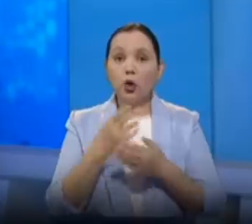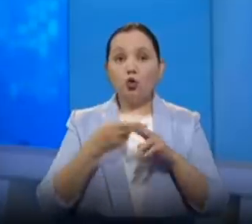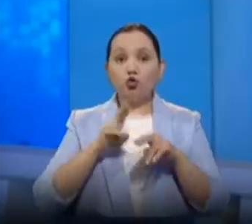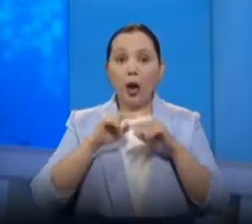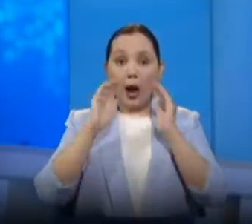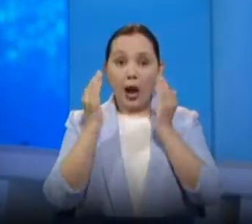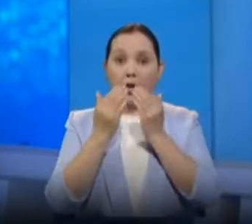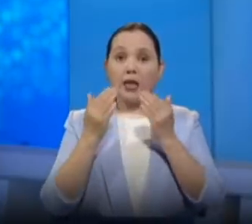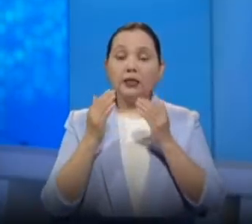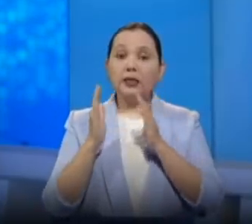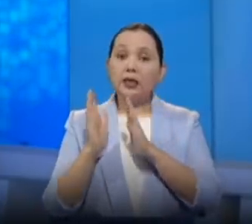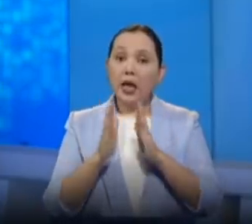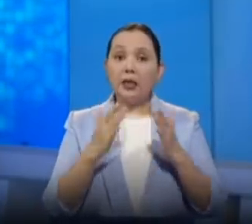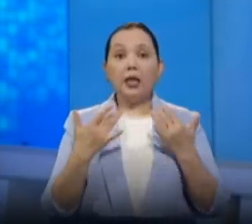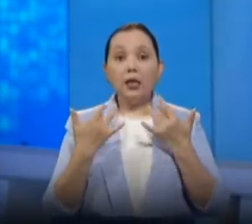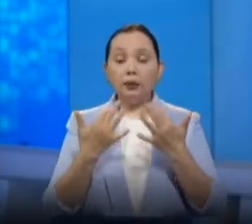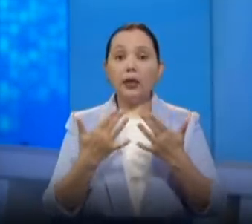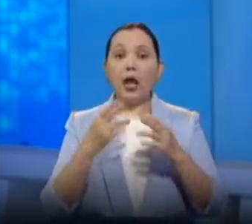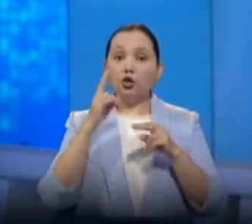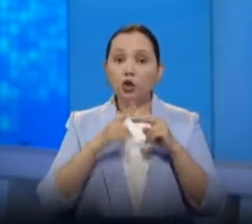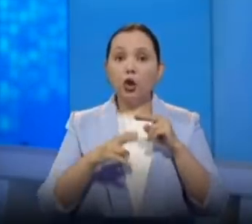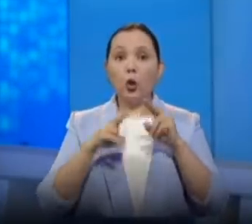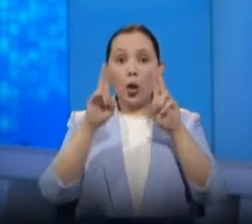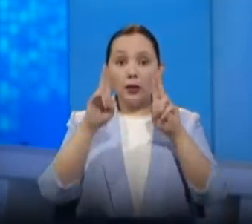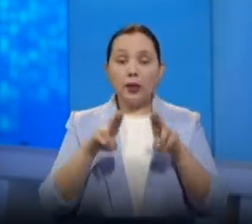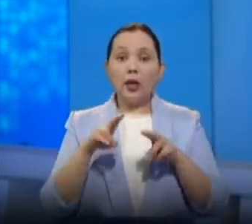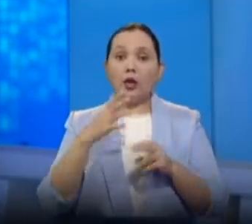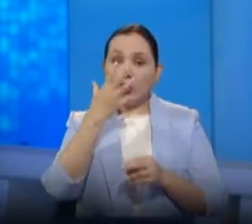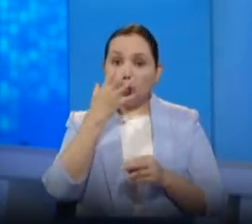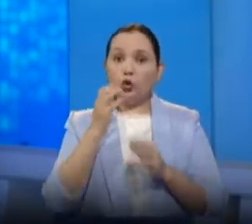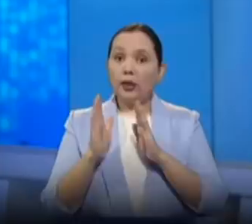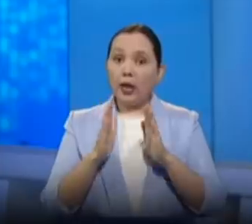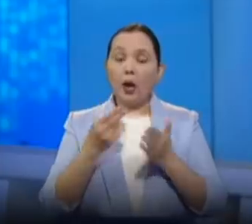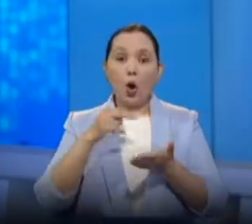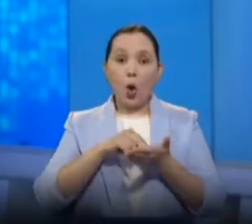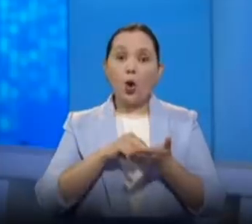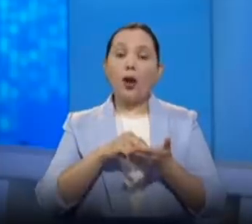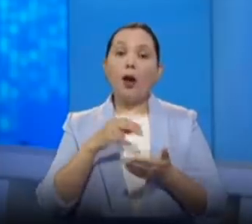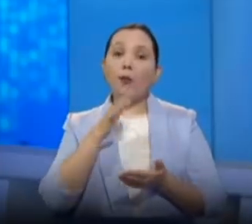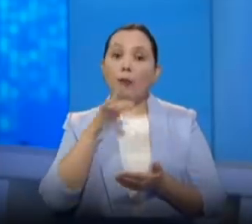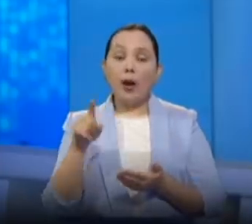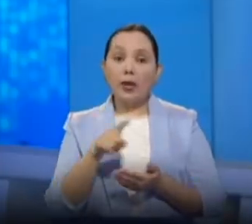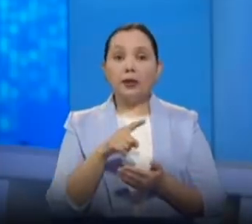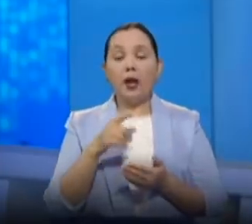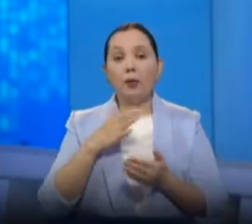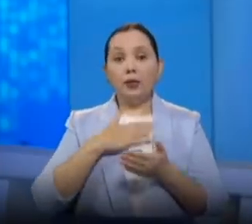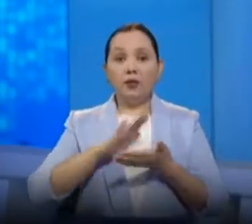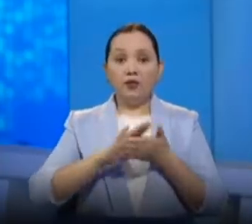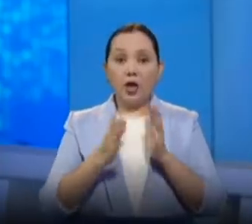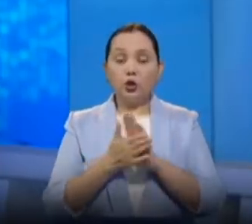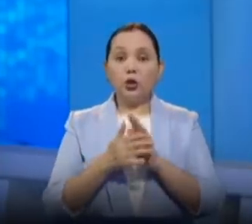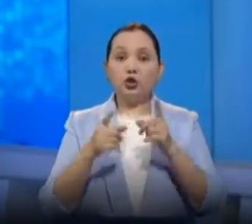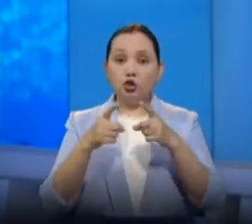karantin tadbirlari, cheklov tadbirlari juda jiddiy talab sifatida qo'yilgan paytda biz epidemik vaziyatni